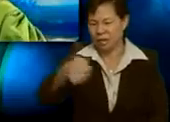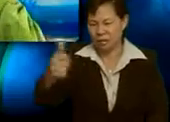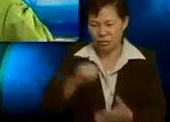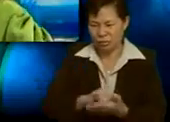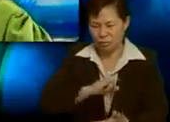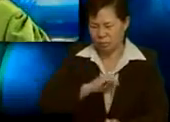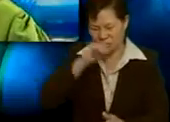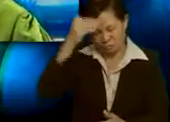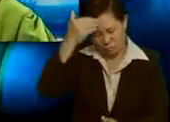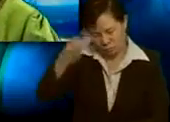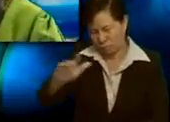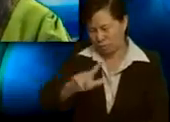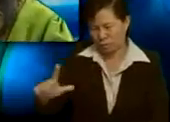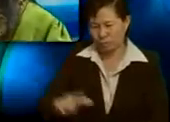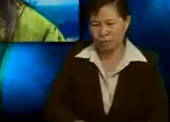tu tak tahulah."